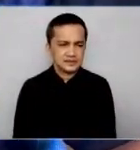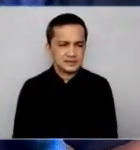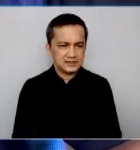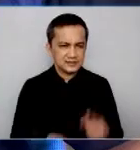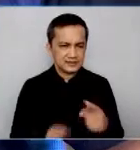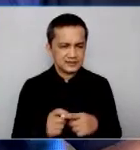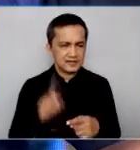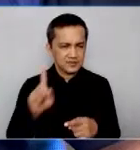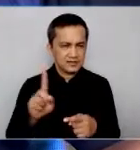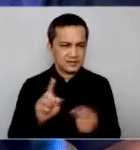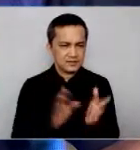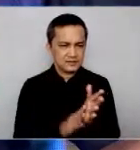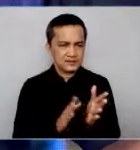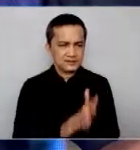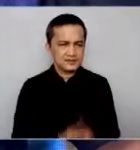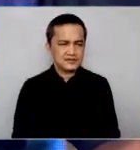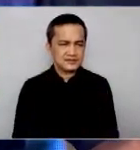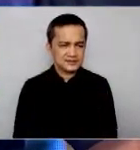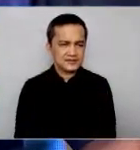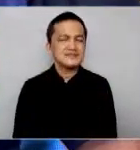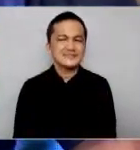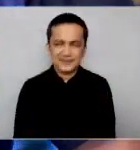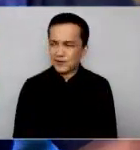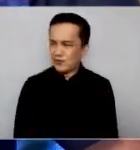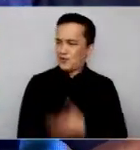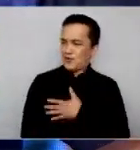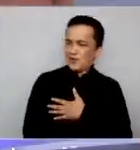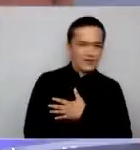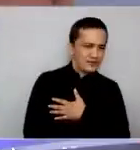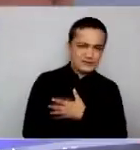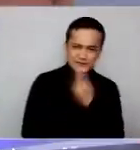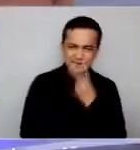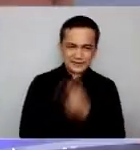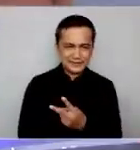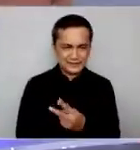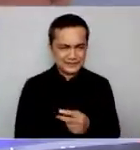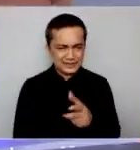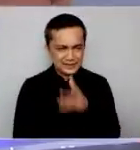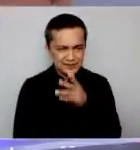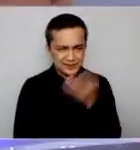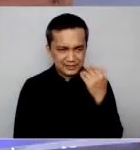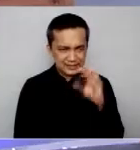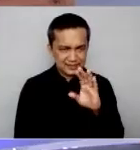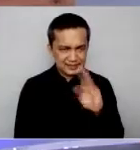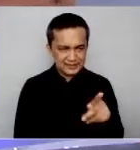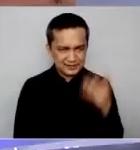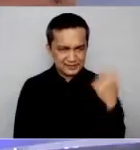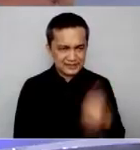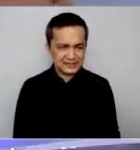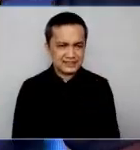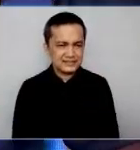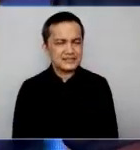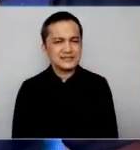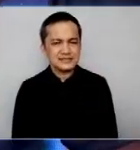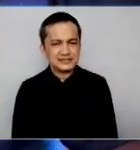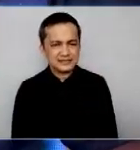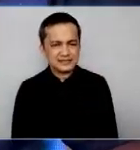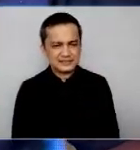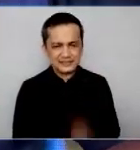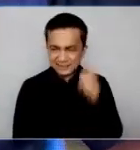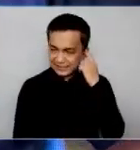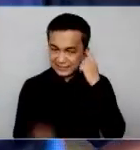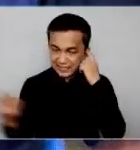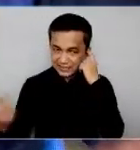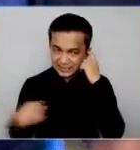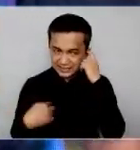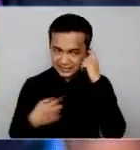Uy! Eh. Grabe! Wow! Before, Mami, balita ko, kayo rin nagka-cup stacking. Yeah! Ayan. Sumali, sinali niya ako kasi dun sa